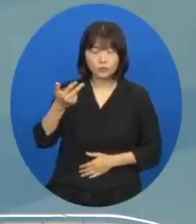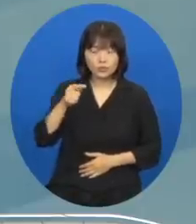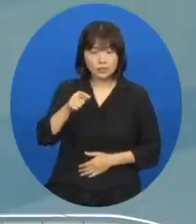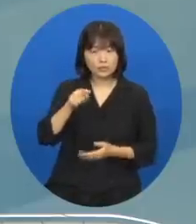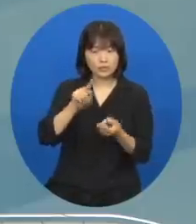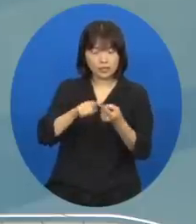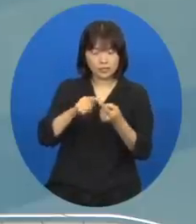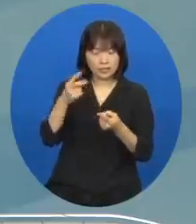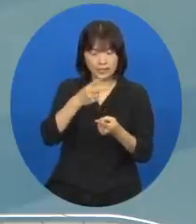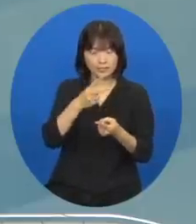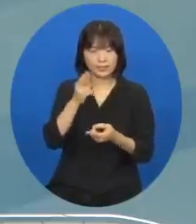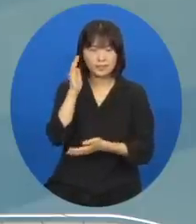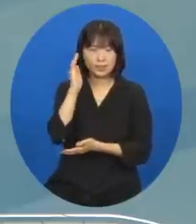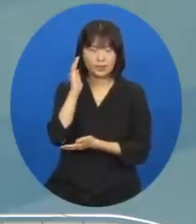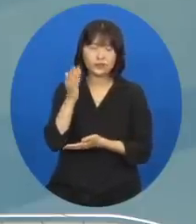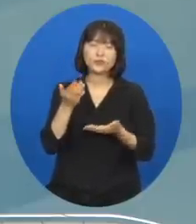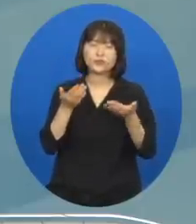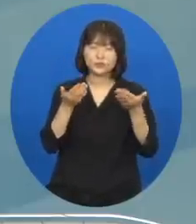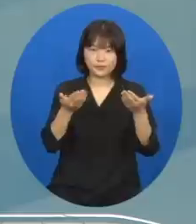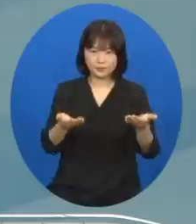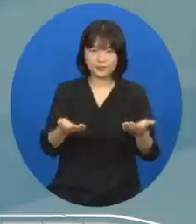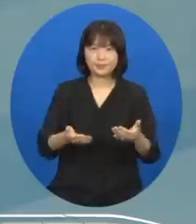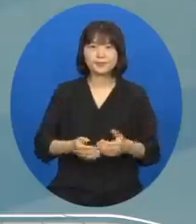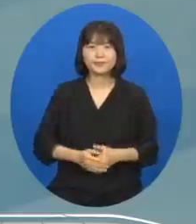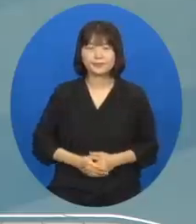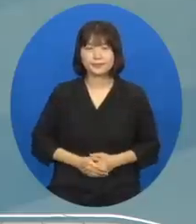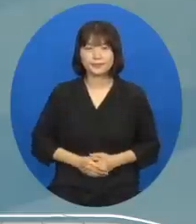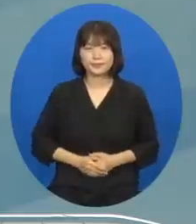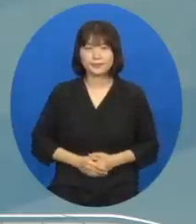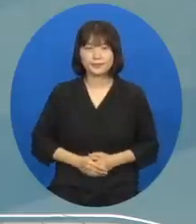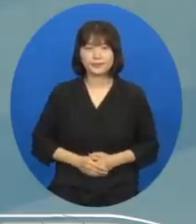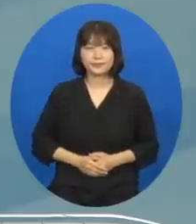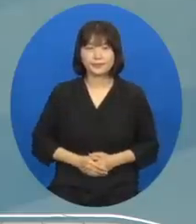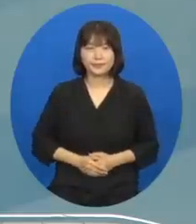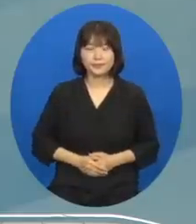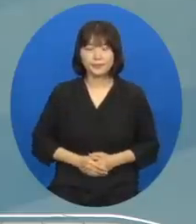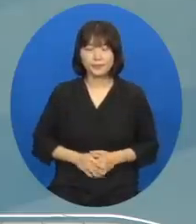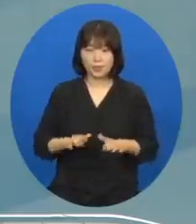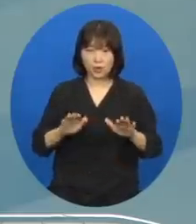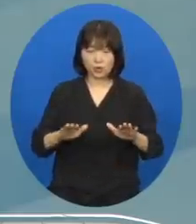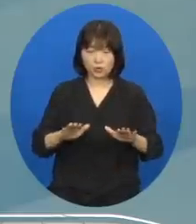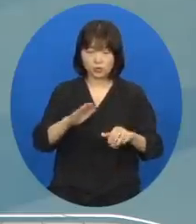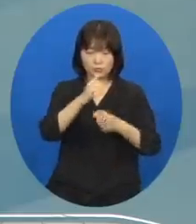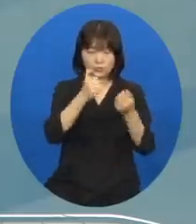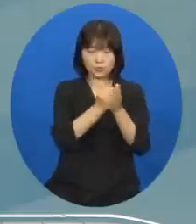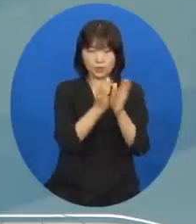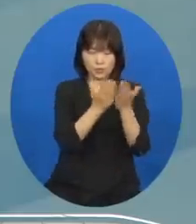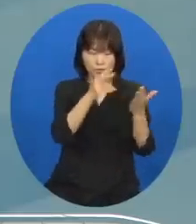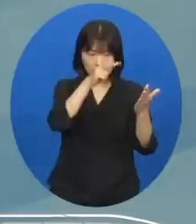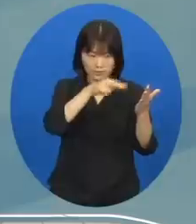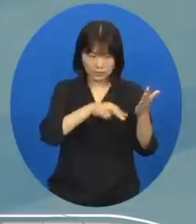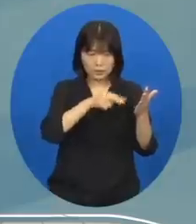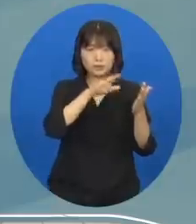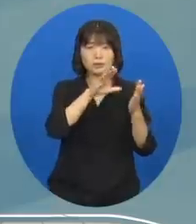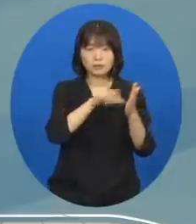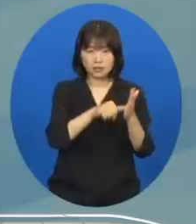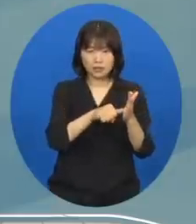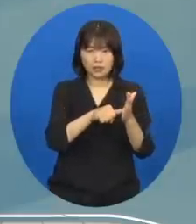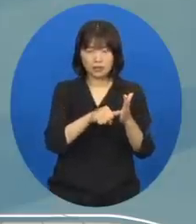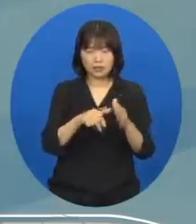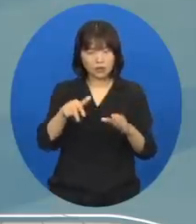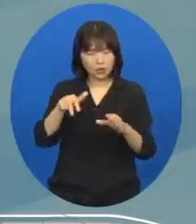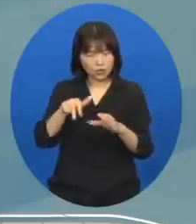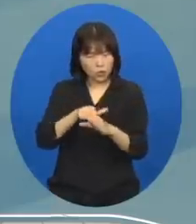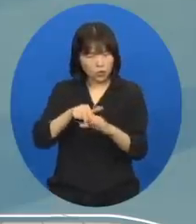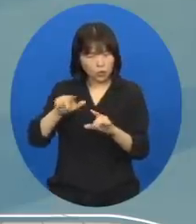대해서 다시 한번 우리가 말씀의 도전을 받게 될 겁니다. 저는 오늘 이 본문의 말씀을 읽으면서 종교